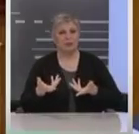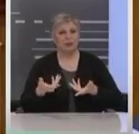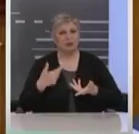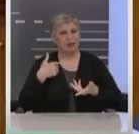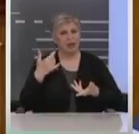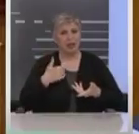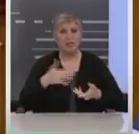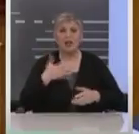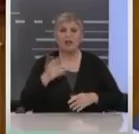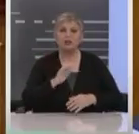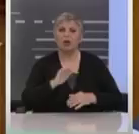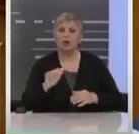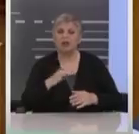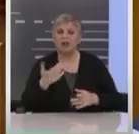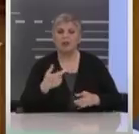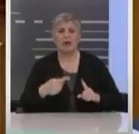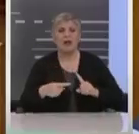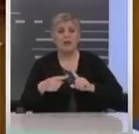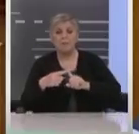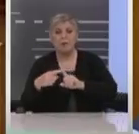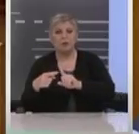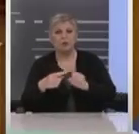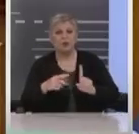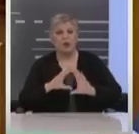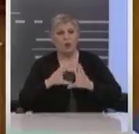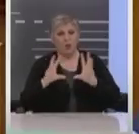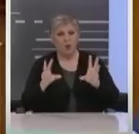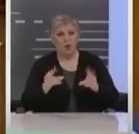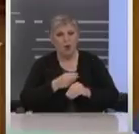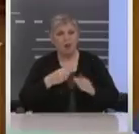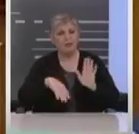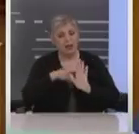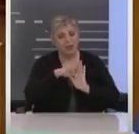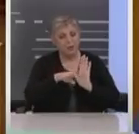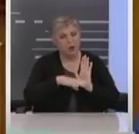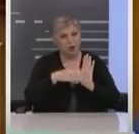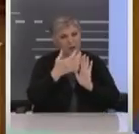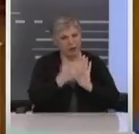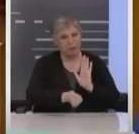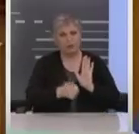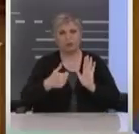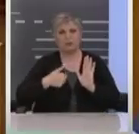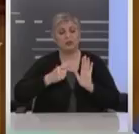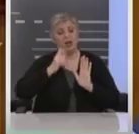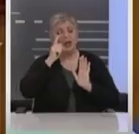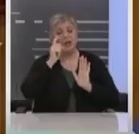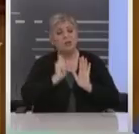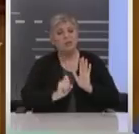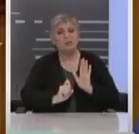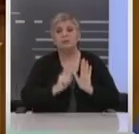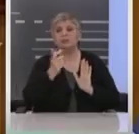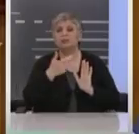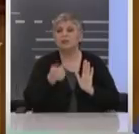εξίσωση των προγραμμάτων, η υποχρέωση της χώρας για συγκεκριμένους δημοσιονομικούς στόχους,